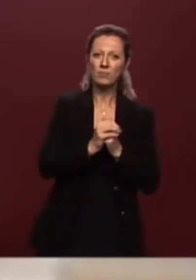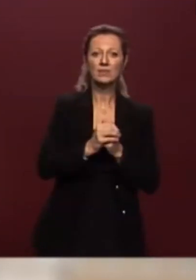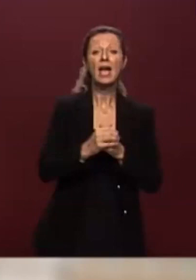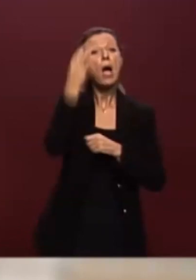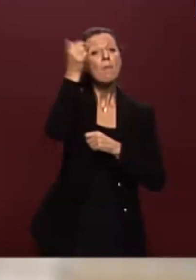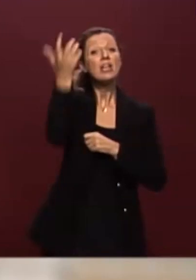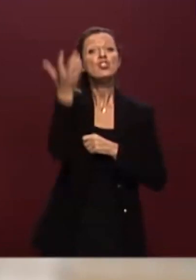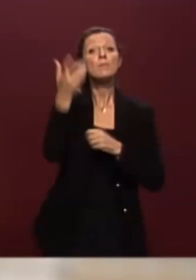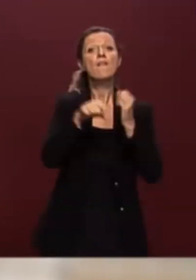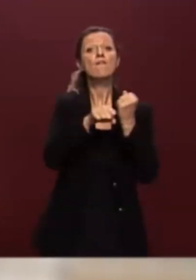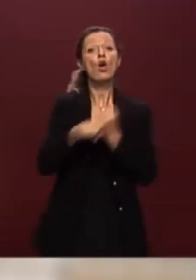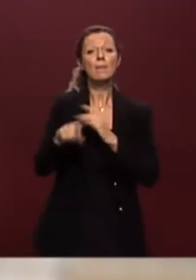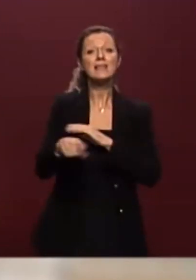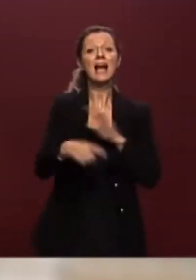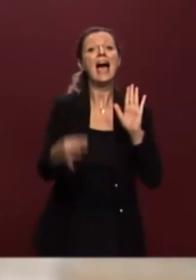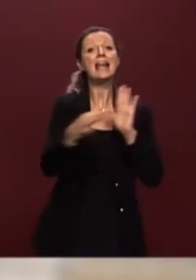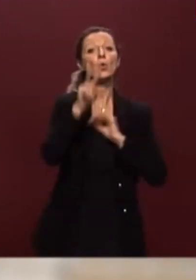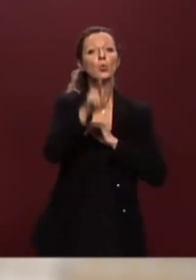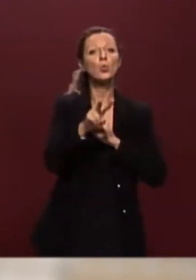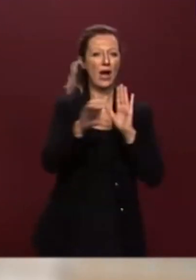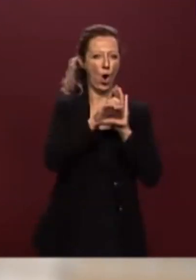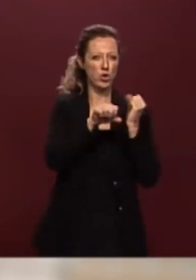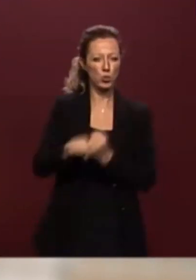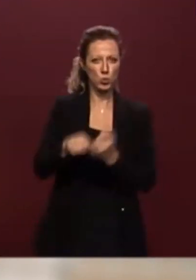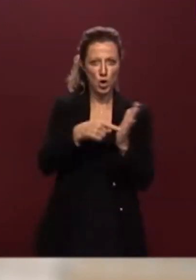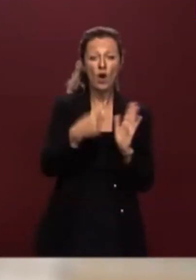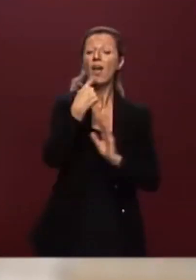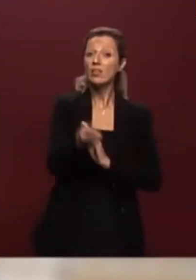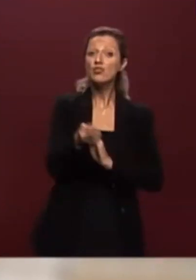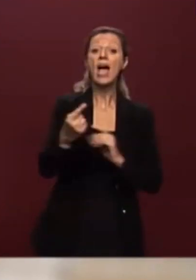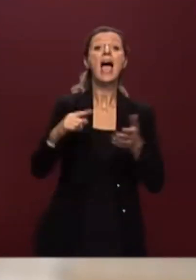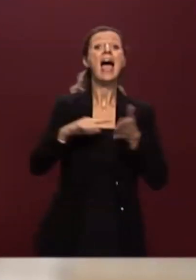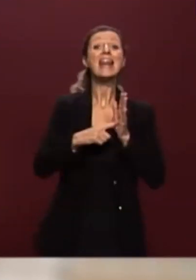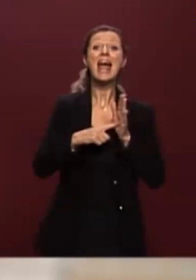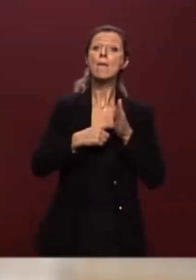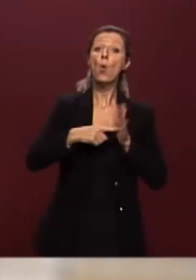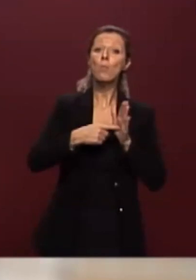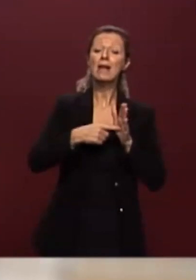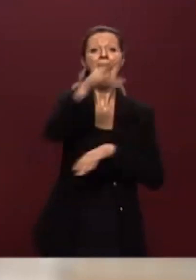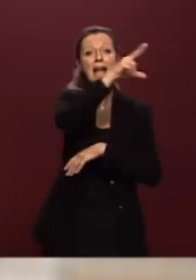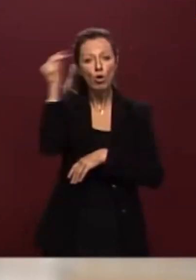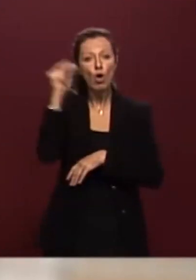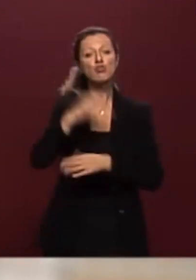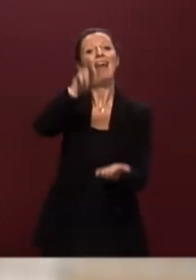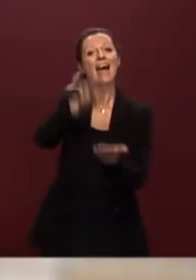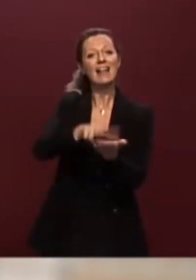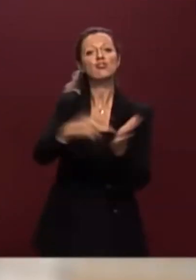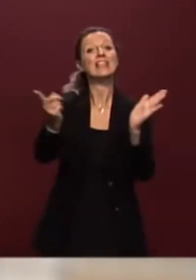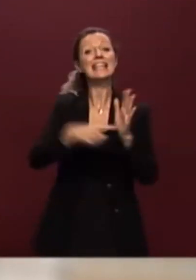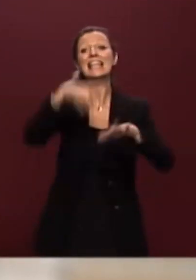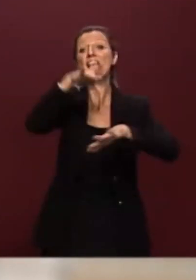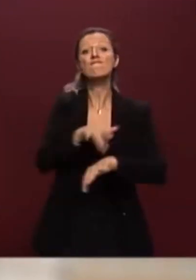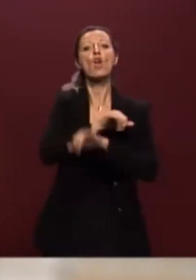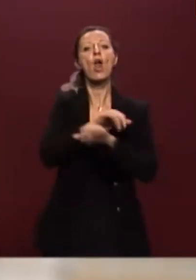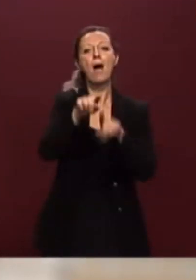fondamentali, l'articolo 2 della Carta Costituzionale ci ricorda che la Repubblica riconosce e garantisce i diritti inviolabili